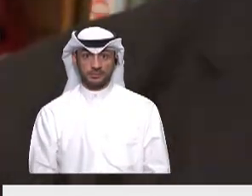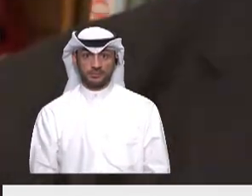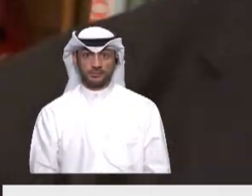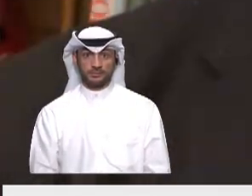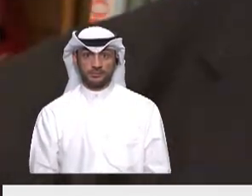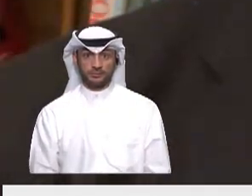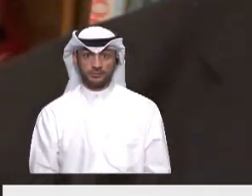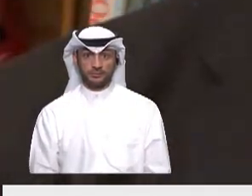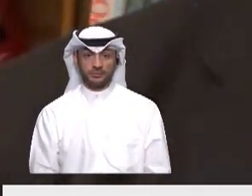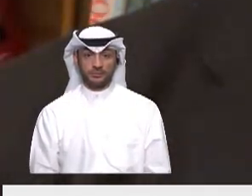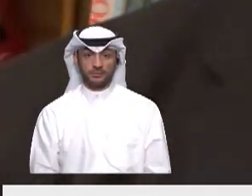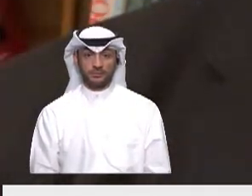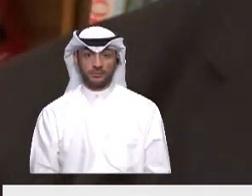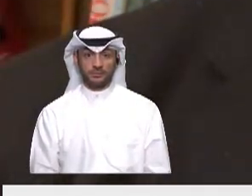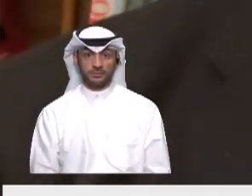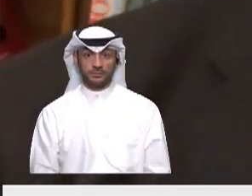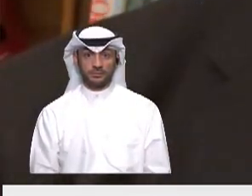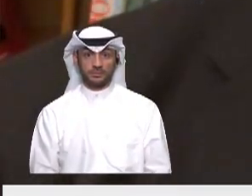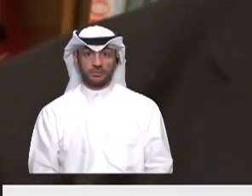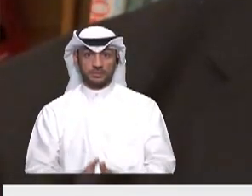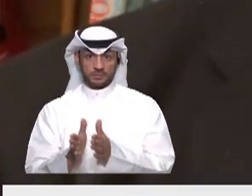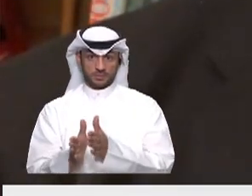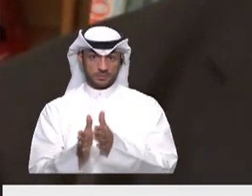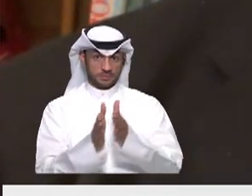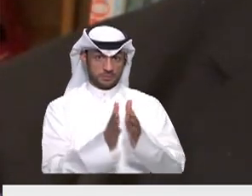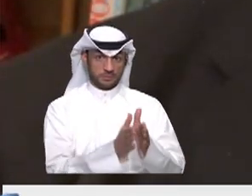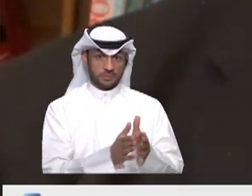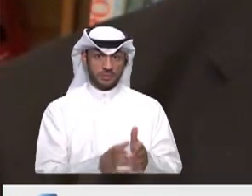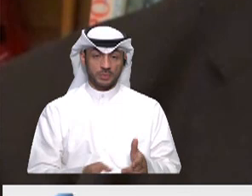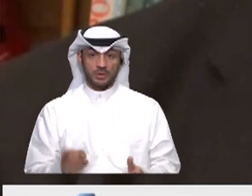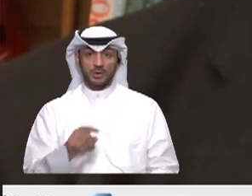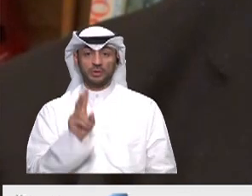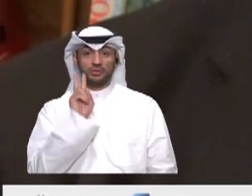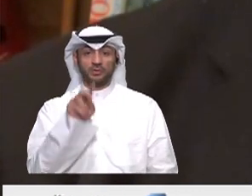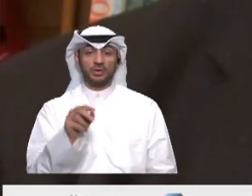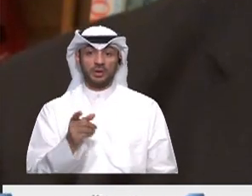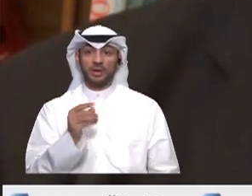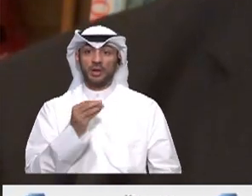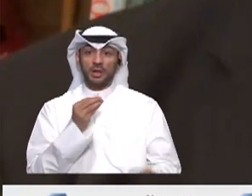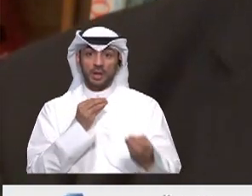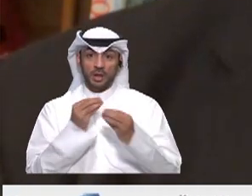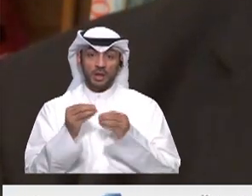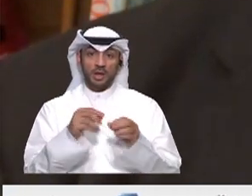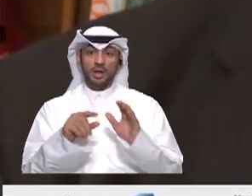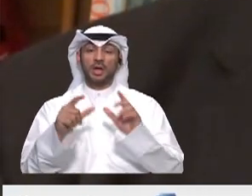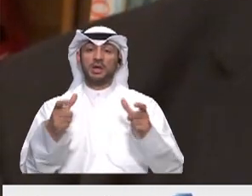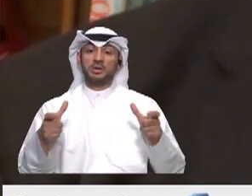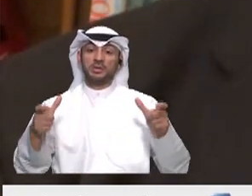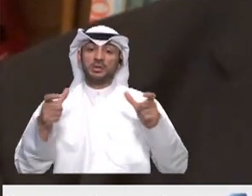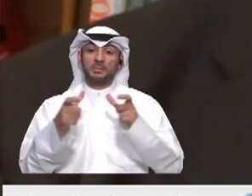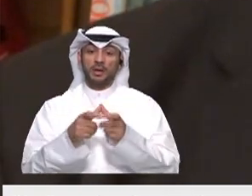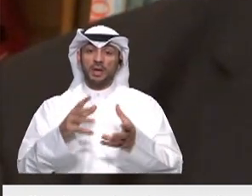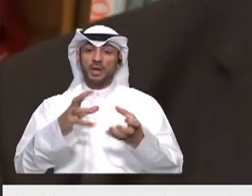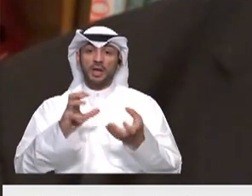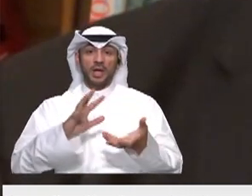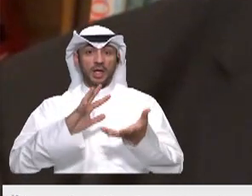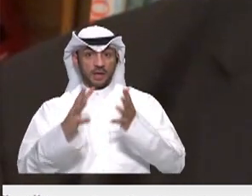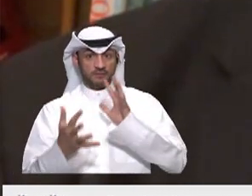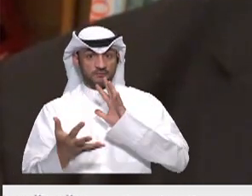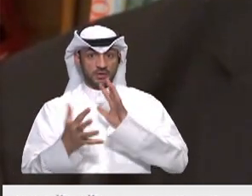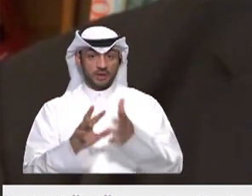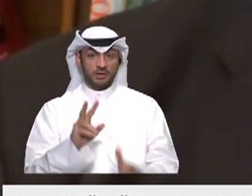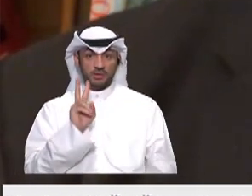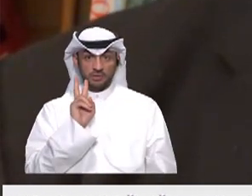إذن أستاذ محمد، هل بعد ما تحدثنا على أن أجندة القمة الخليجية الأوروبية